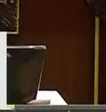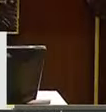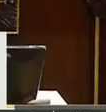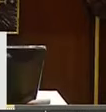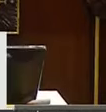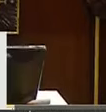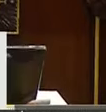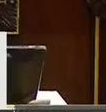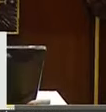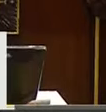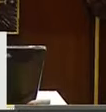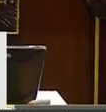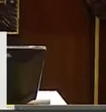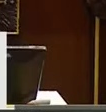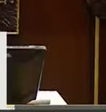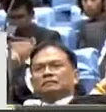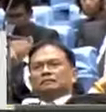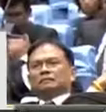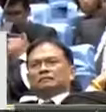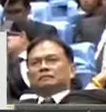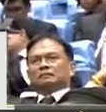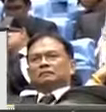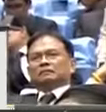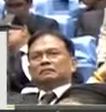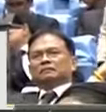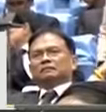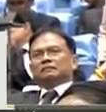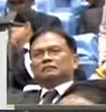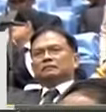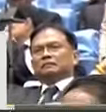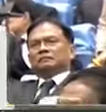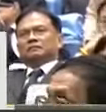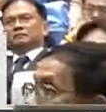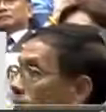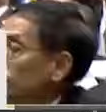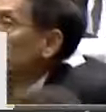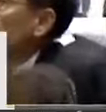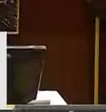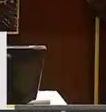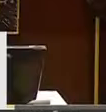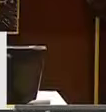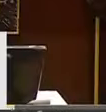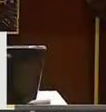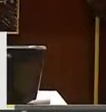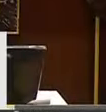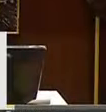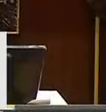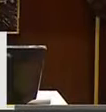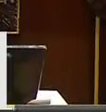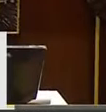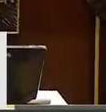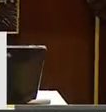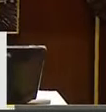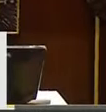เฉลิมชัยบุญยลีพันธ ์พลเอกประยุทธ์จันทร์โอชาครับ 114นายเ